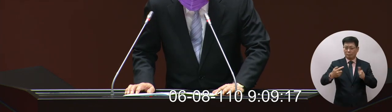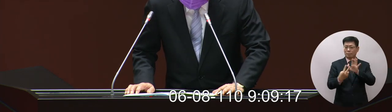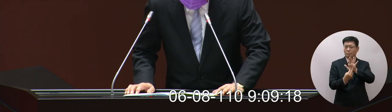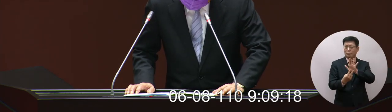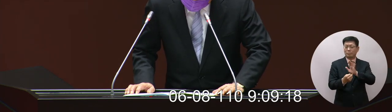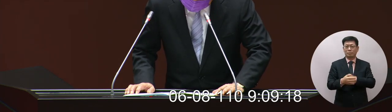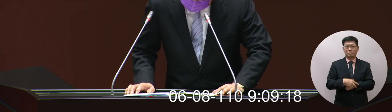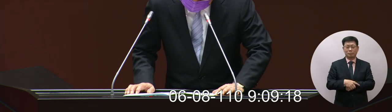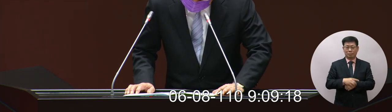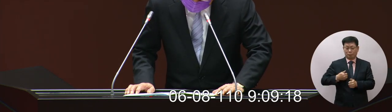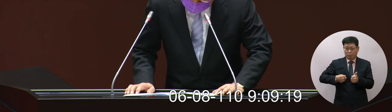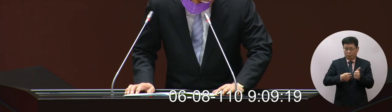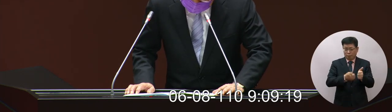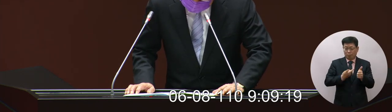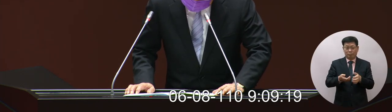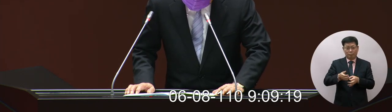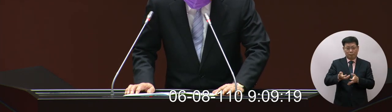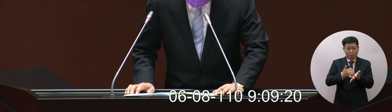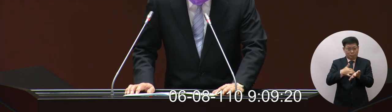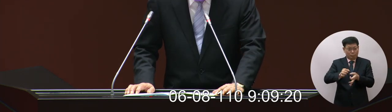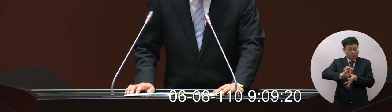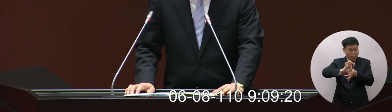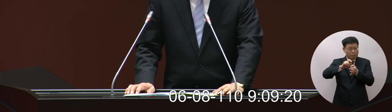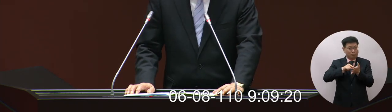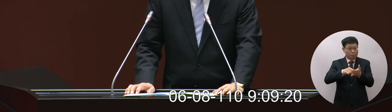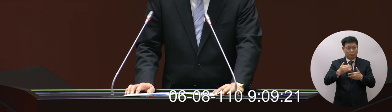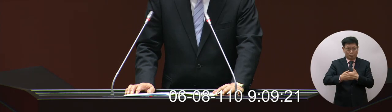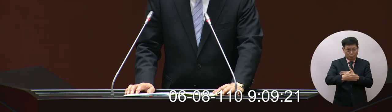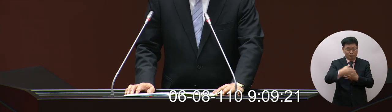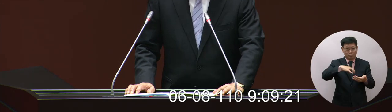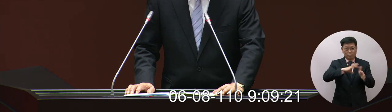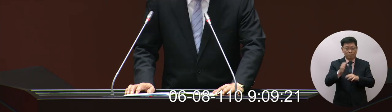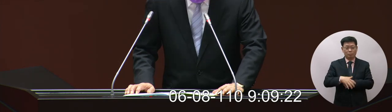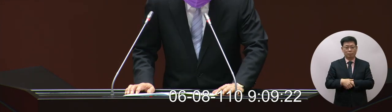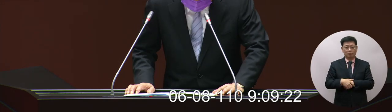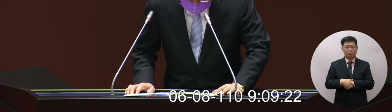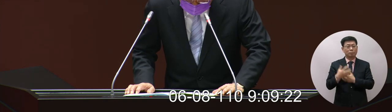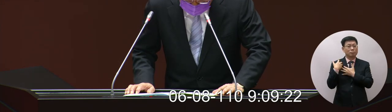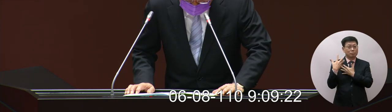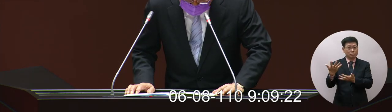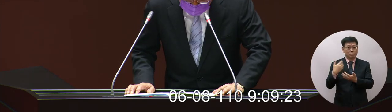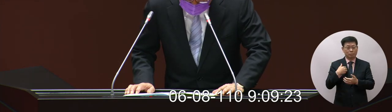明，追加预算案的编制经过跟内容将由